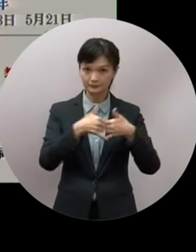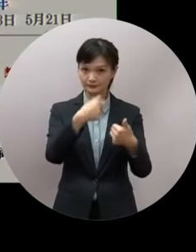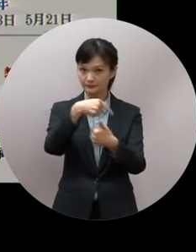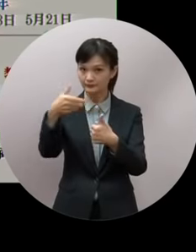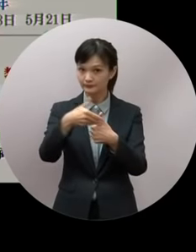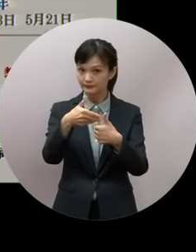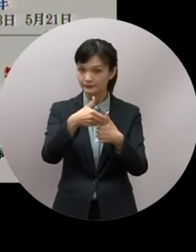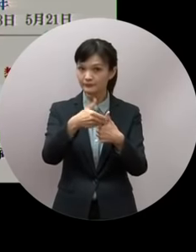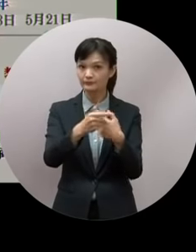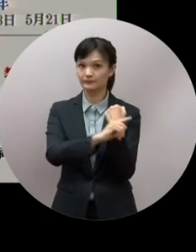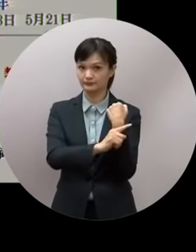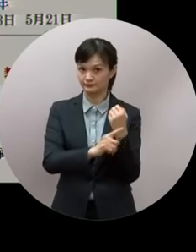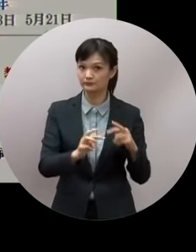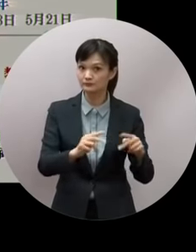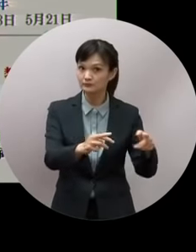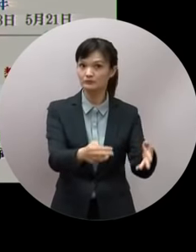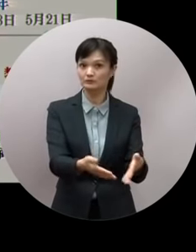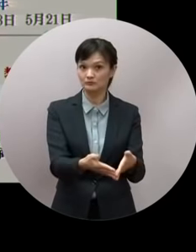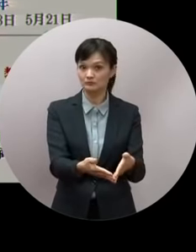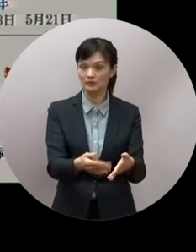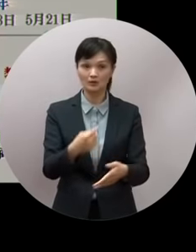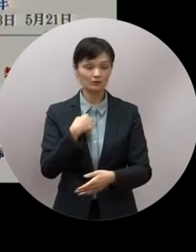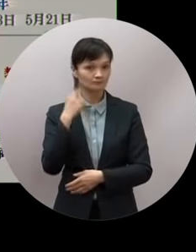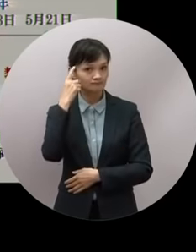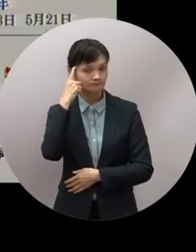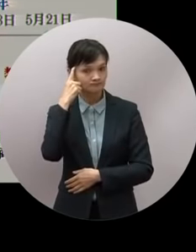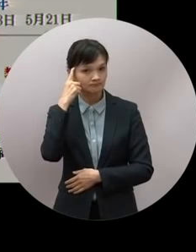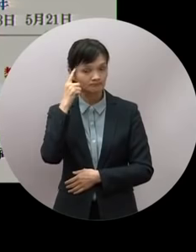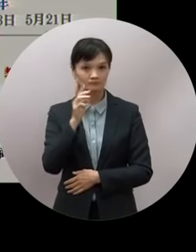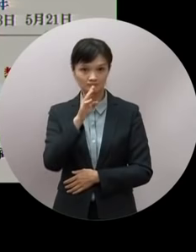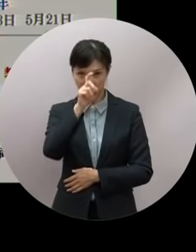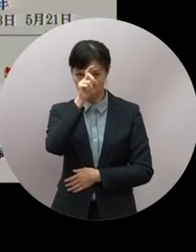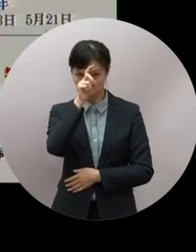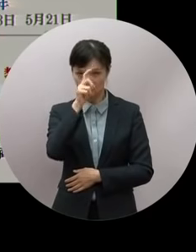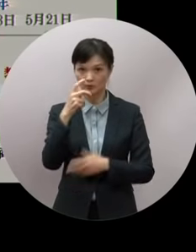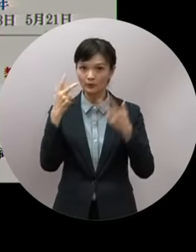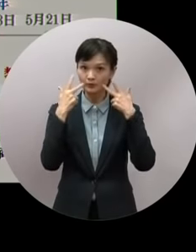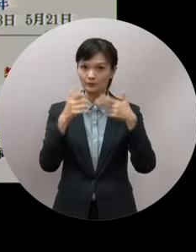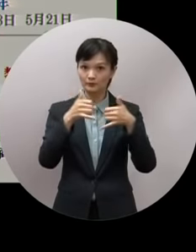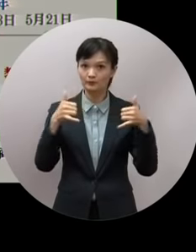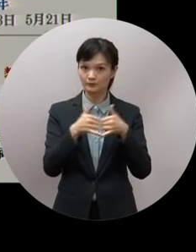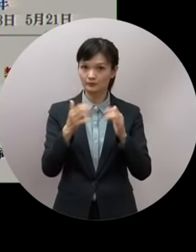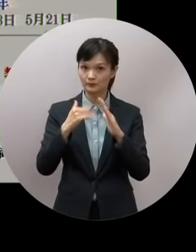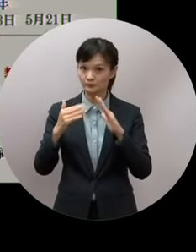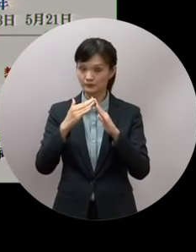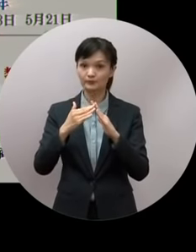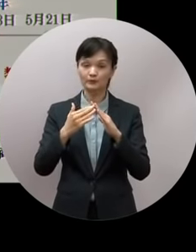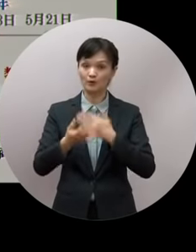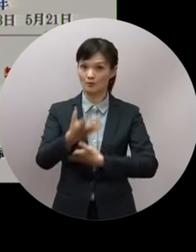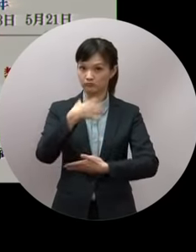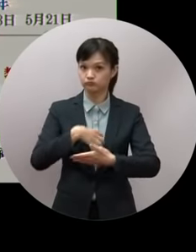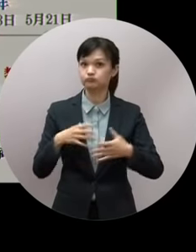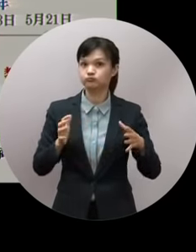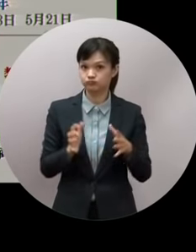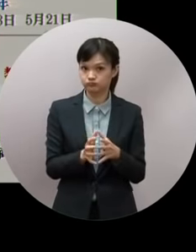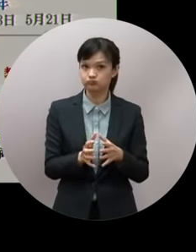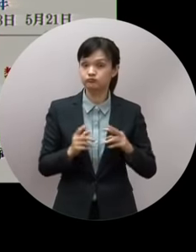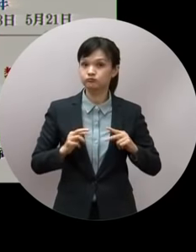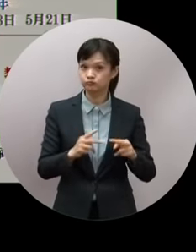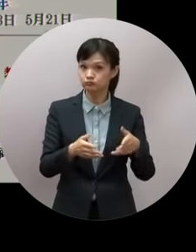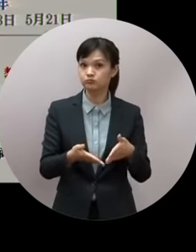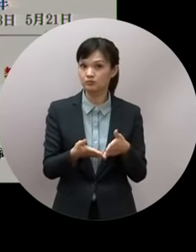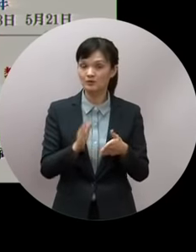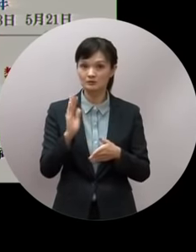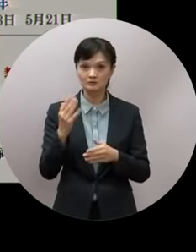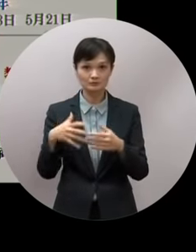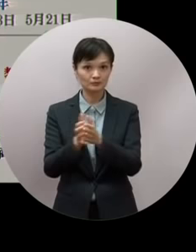题，当时我是希望在原住民教育法里面就放了原住民的专学校的专章，可是部长考虑